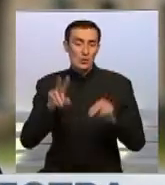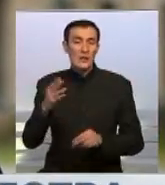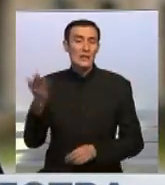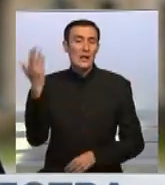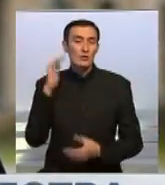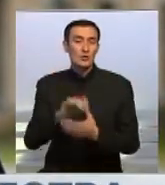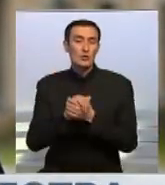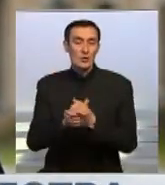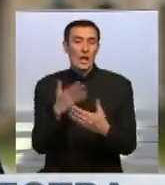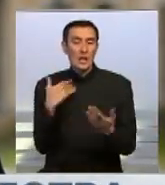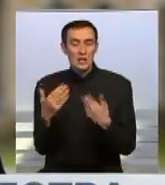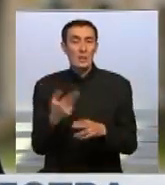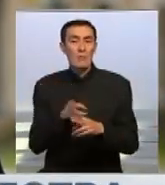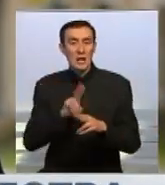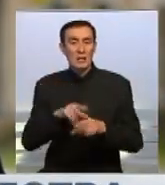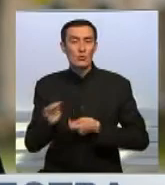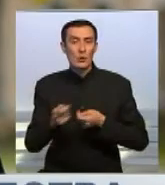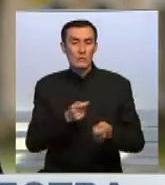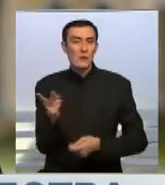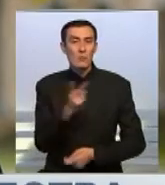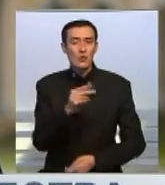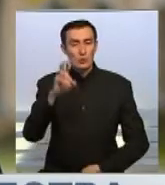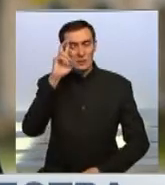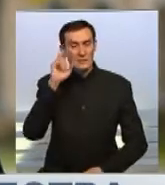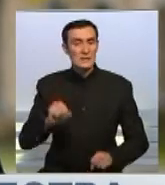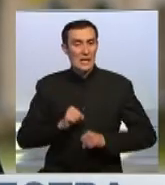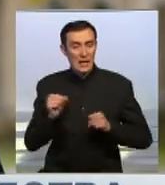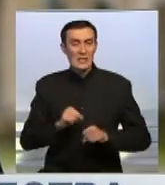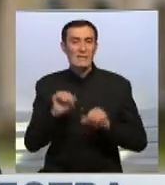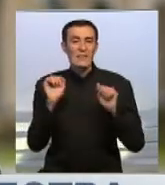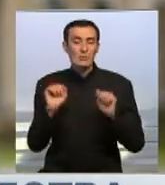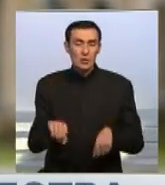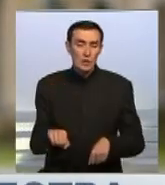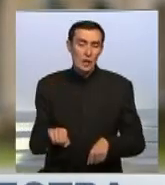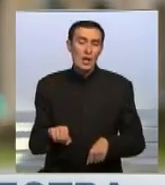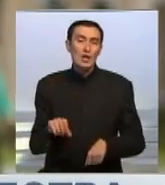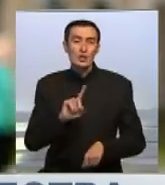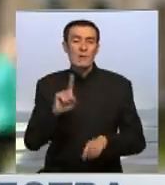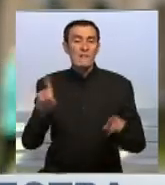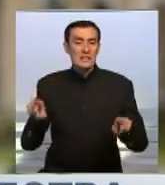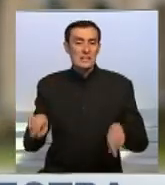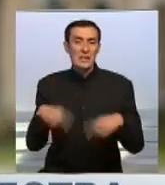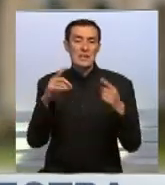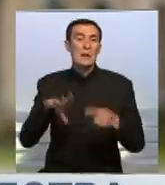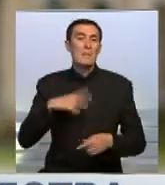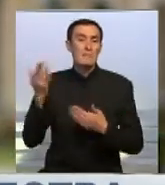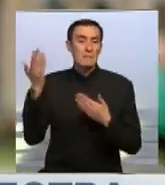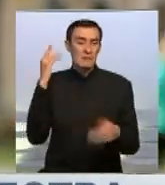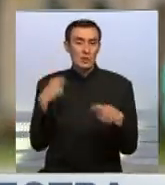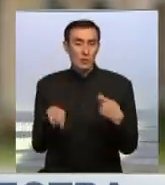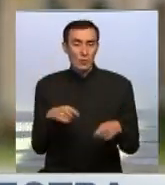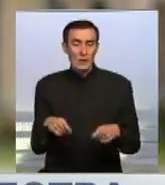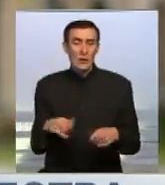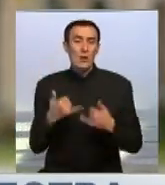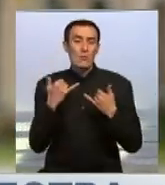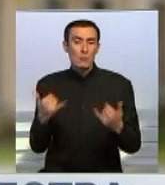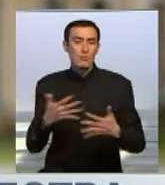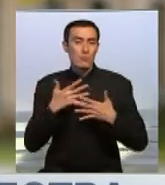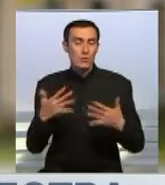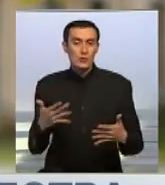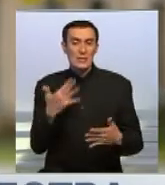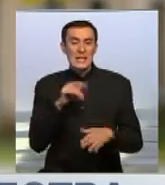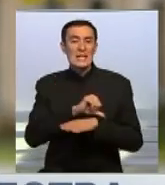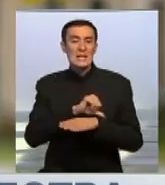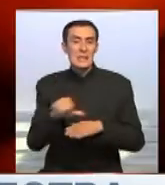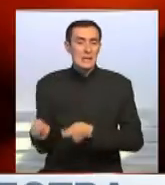деловые отношения. Поэтому руководство двух стран прикладывает все возможные усилия для возобновления былых цифр, делая ставку на развитие импорта